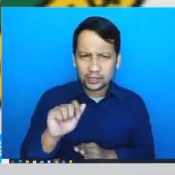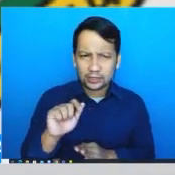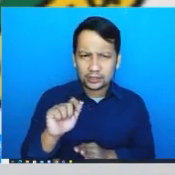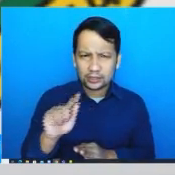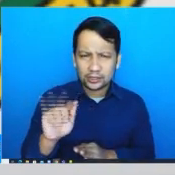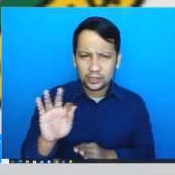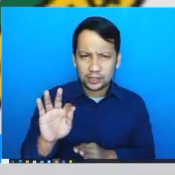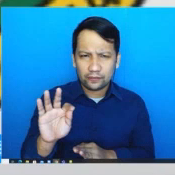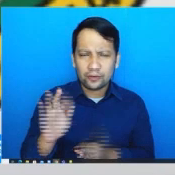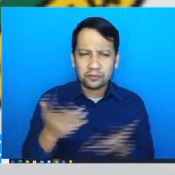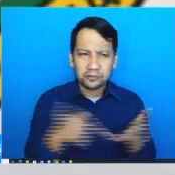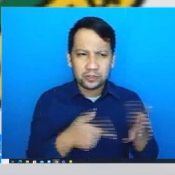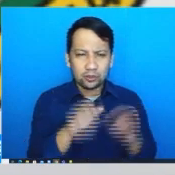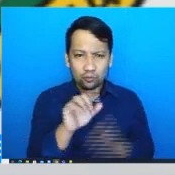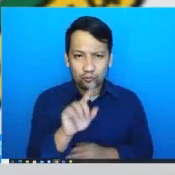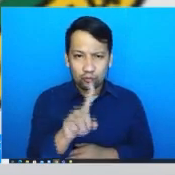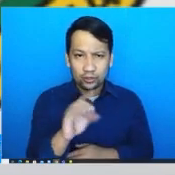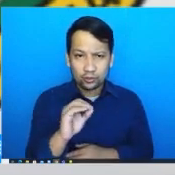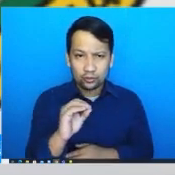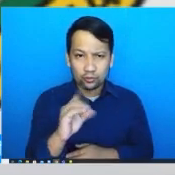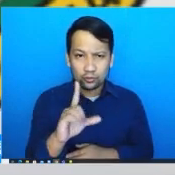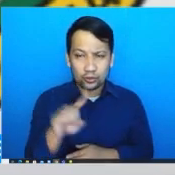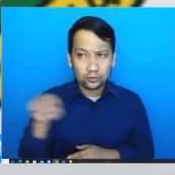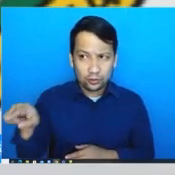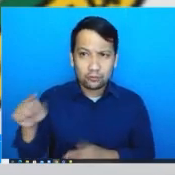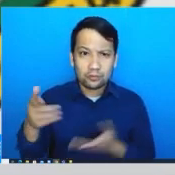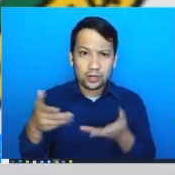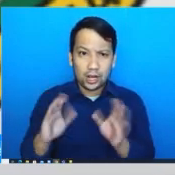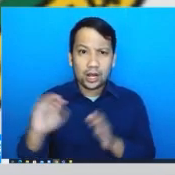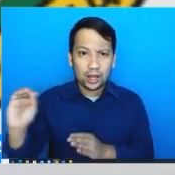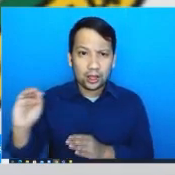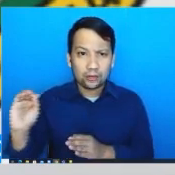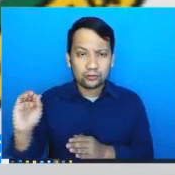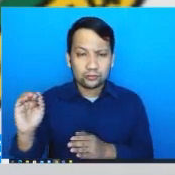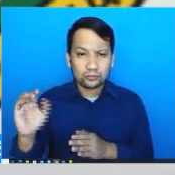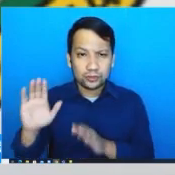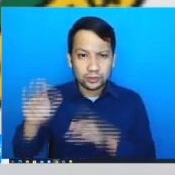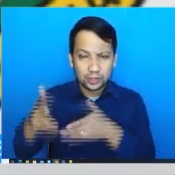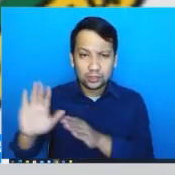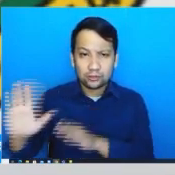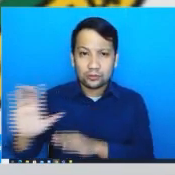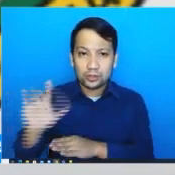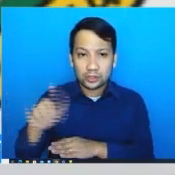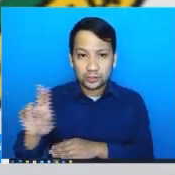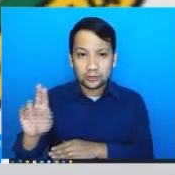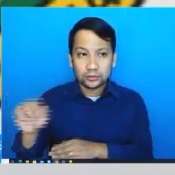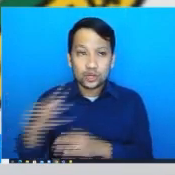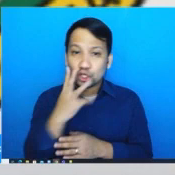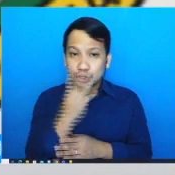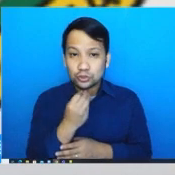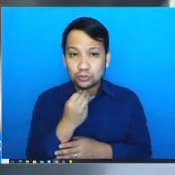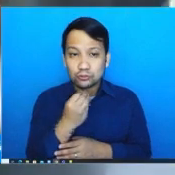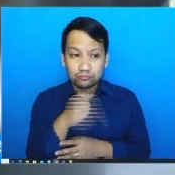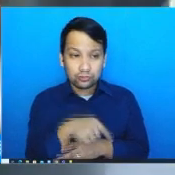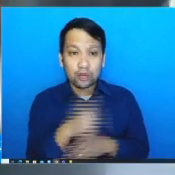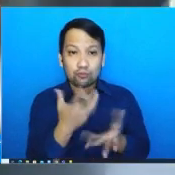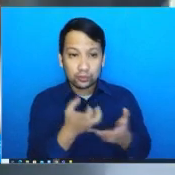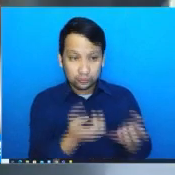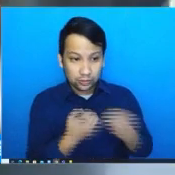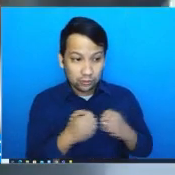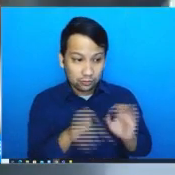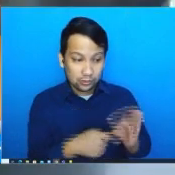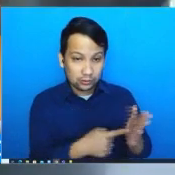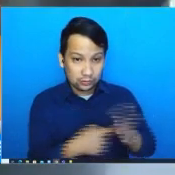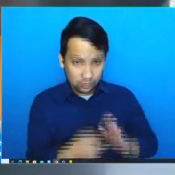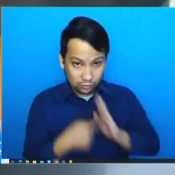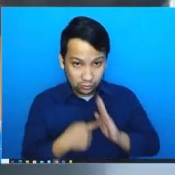pinapayagan ang bawat LGU na mag-require ng negative RT-PCR test sa sinumang gustong pumasok sa kanilang nasasakupan. Paliwanag naman